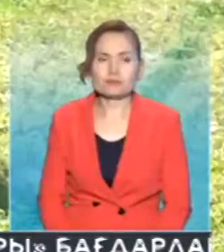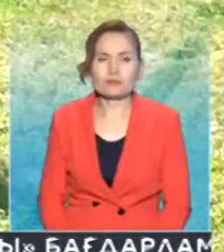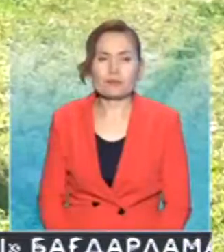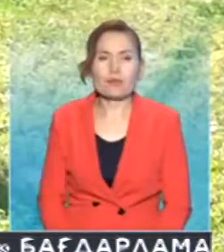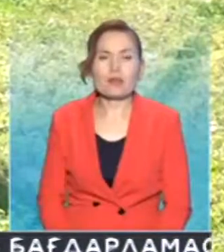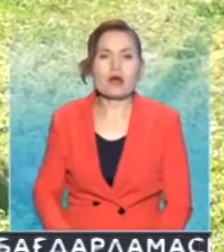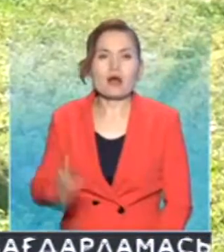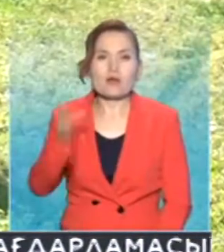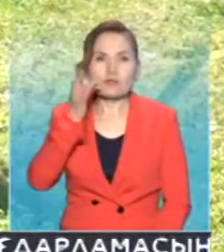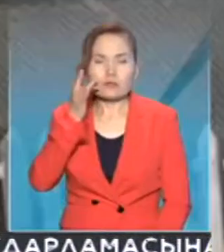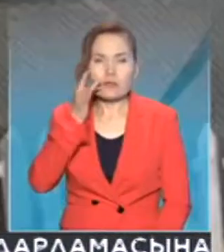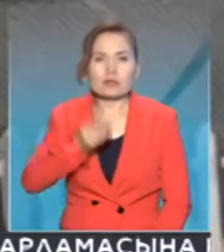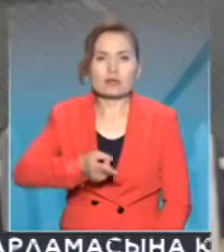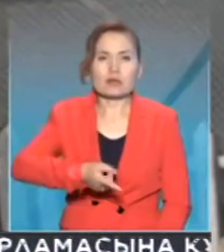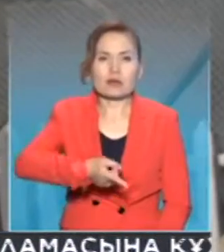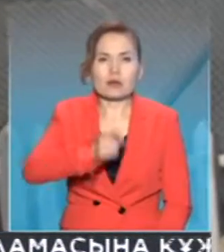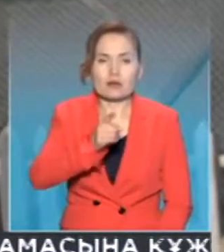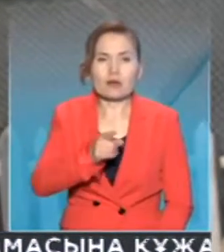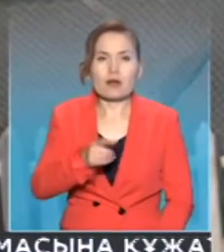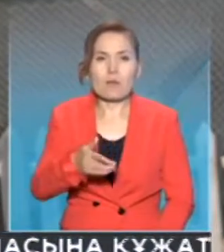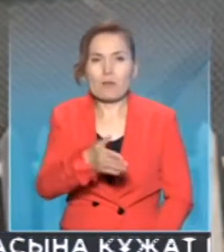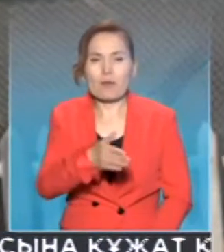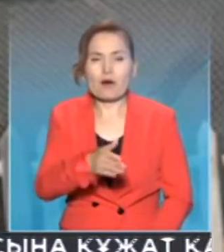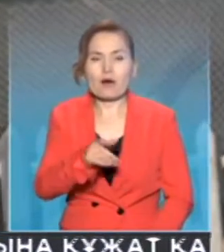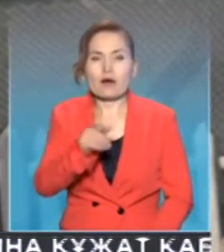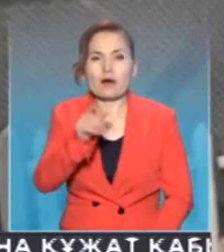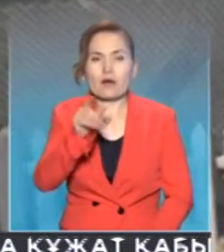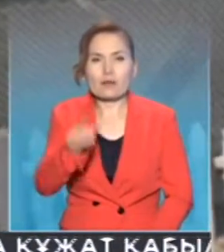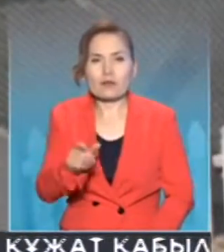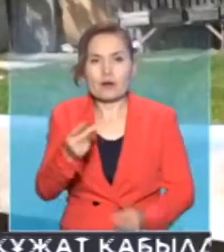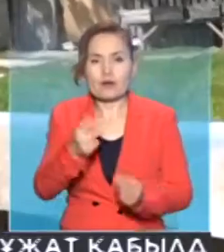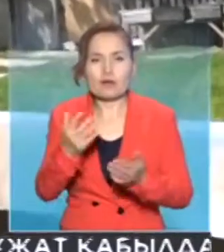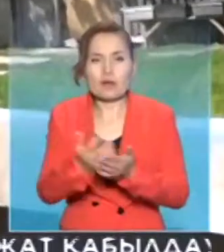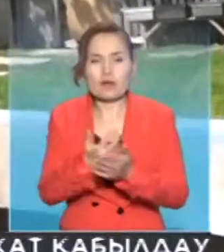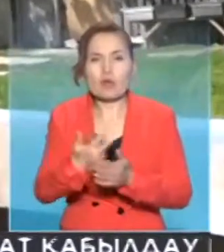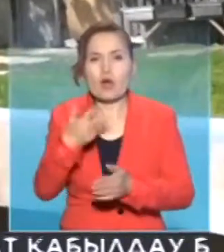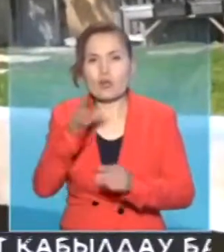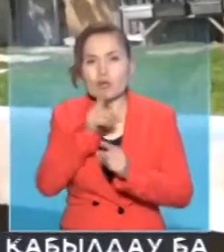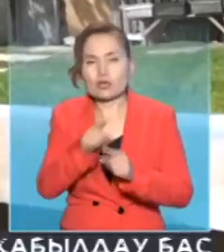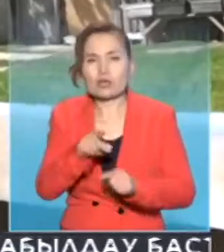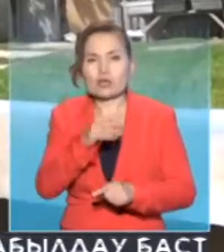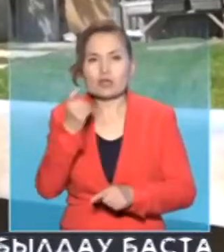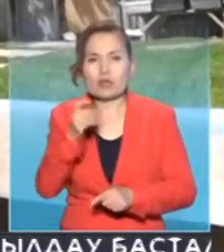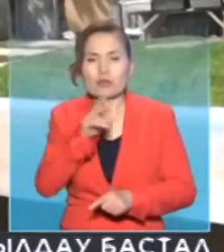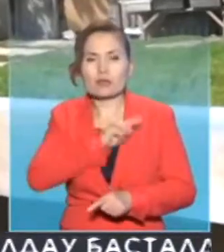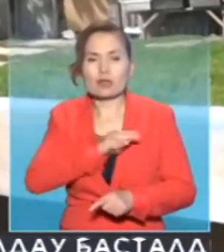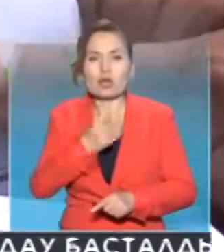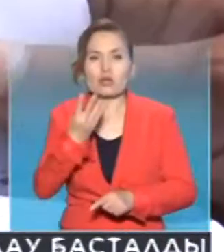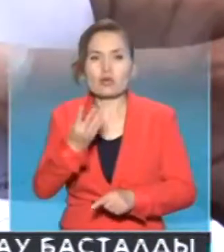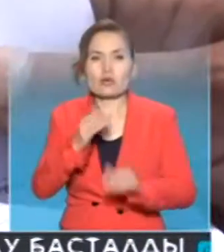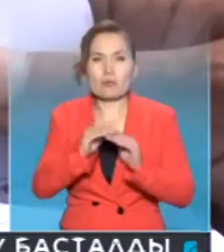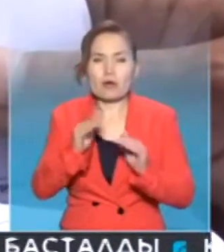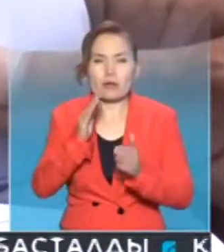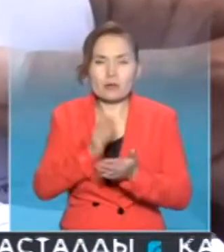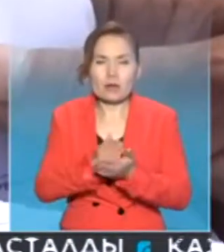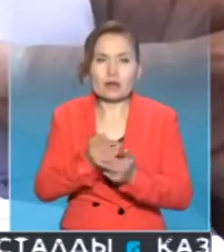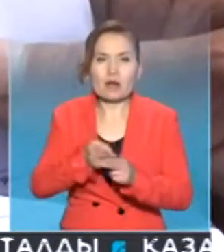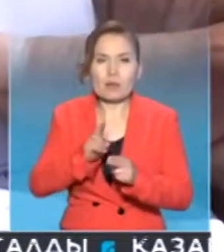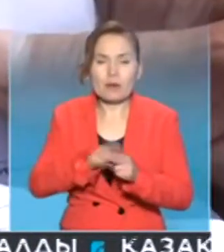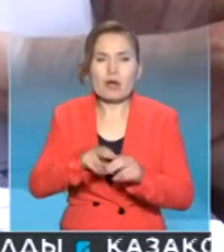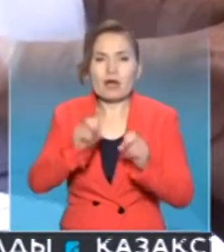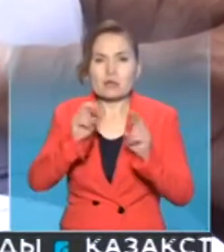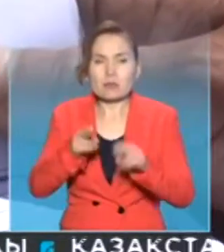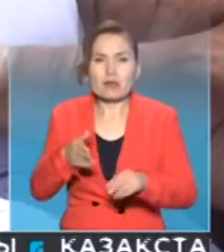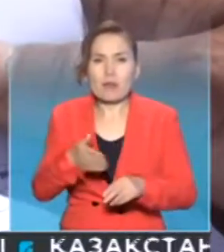Көлге ауыз салып күнін көріп отырған жандардың бірі Рүстем Жанысов. 30 жылдан бері балық шаруашылығында жұмыс істейді. 4 баланың әкесі. Қолында балық аулауға